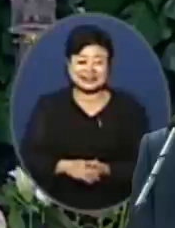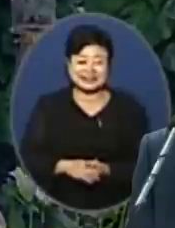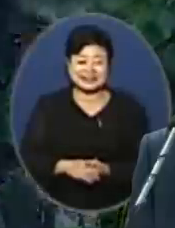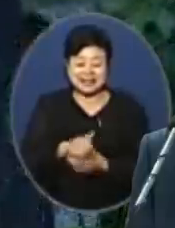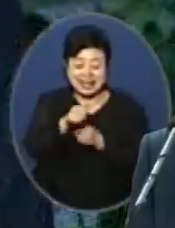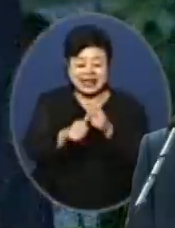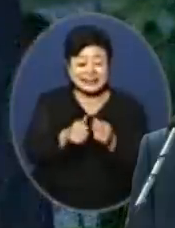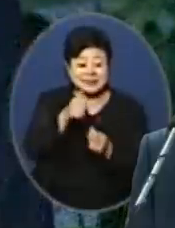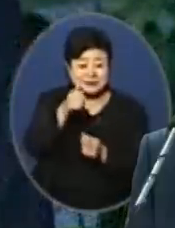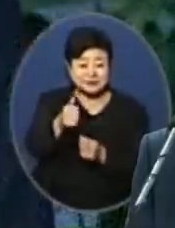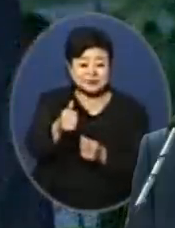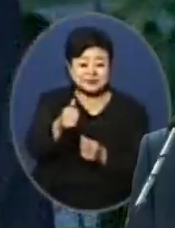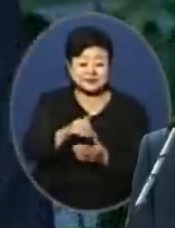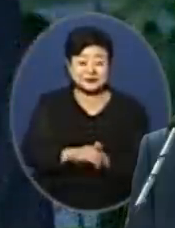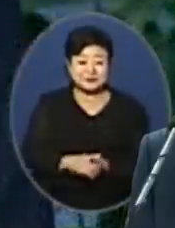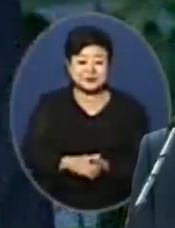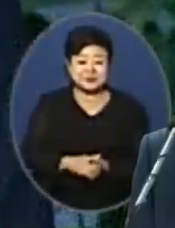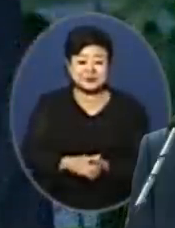하나님